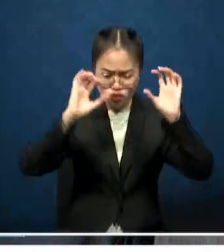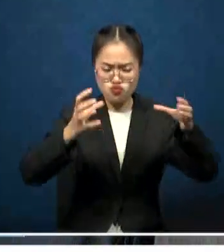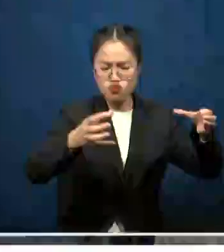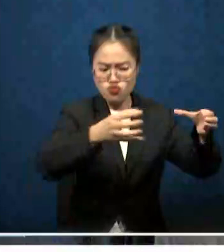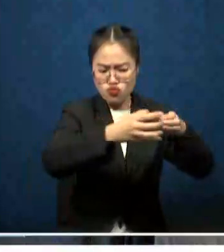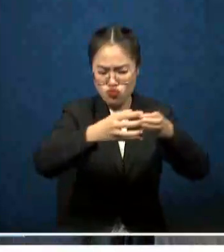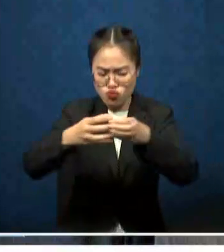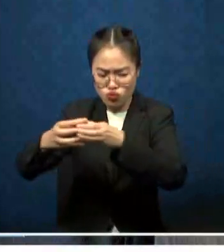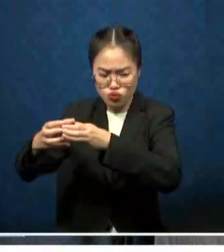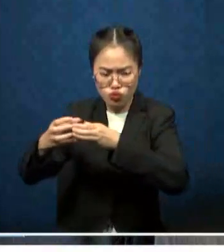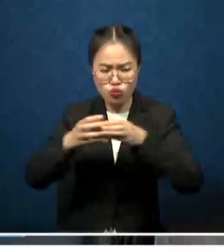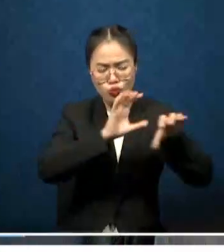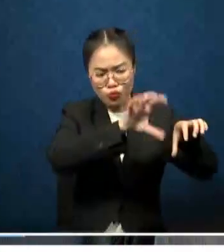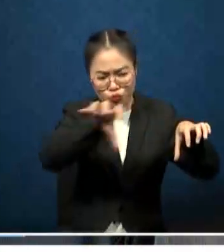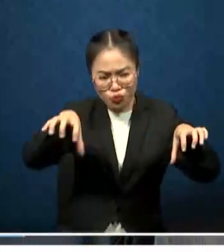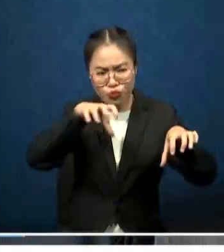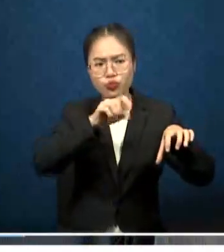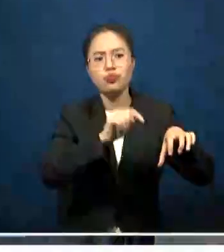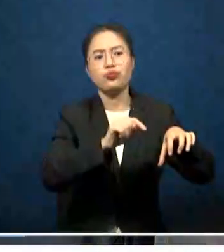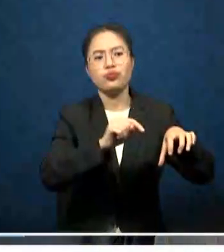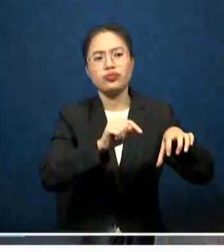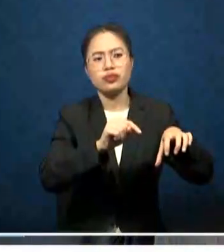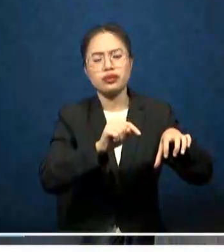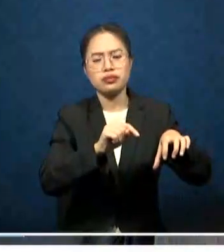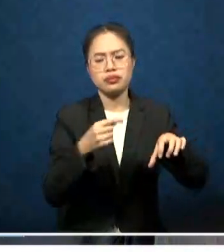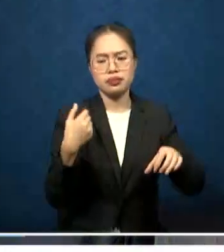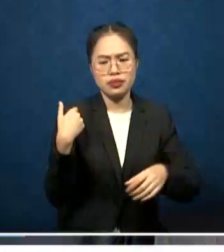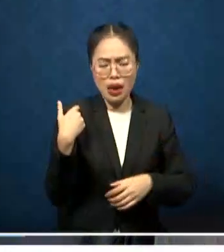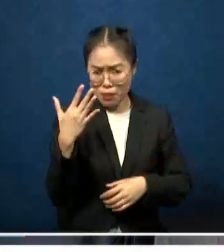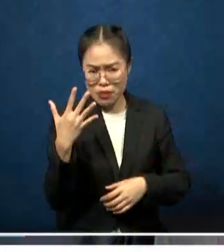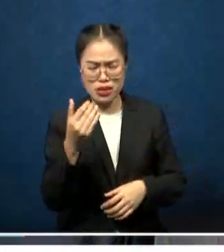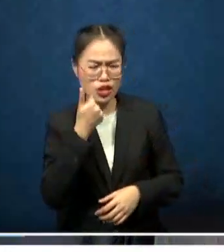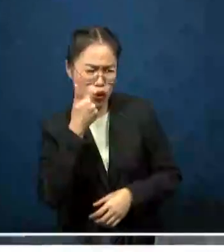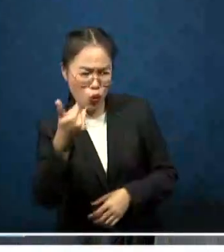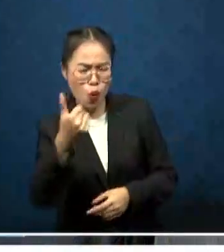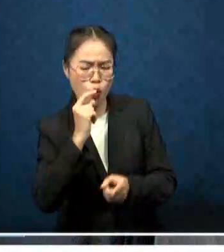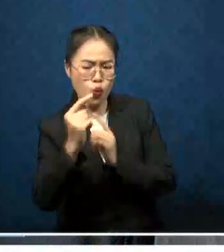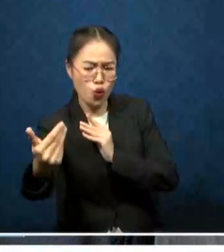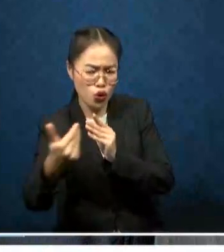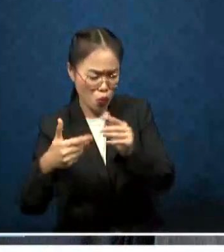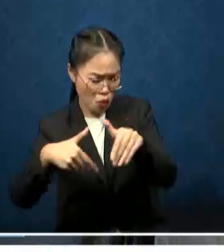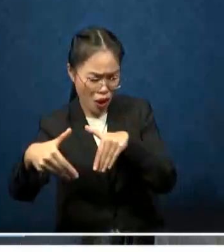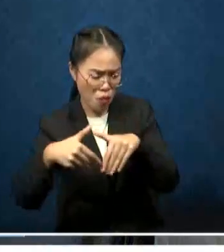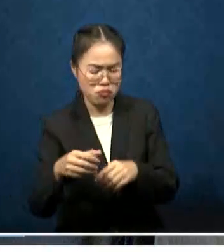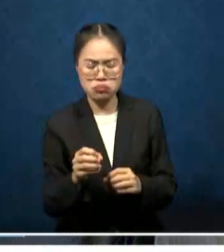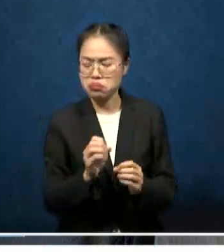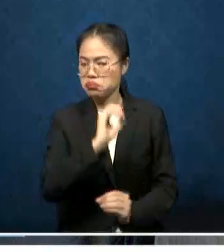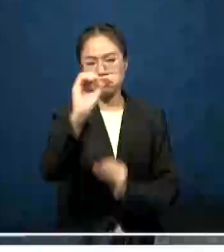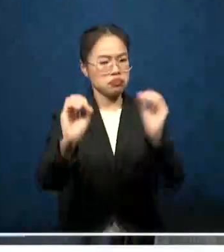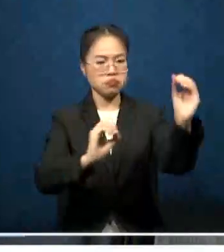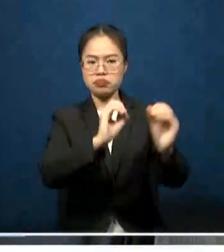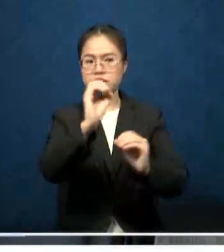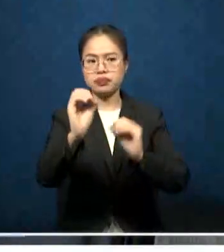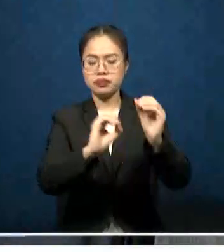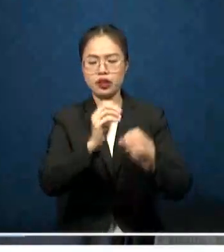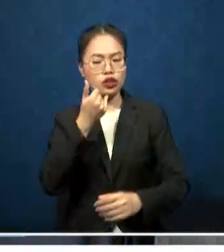ทุกกระทรวงผมยืนยันว่าจะไม่มีการติดต่อกับประชาชนโดยใช้แอปพลิเคชั่นหรือว่าใช้